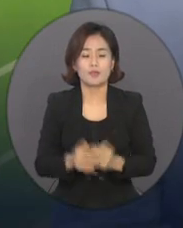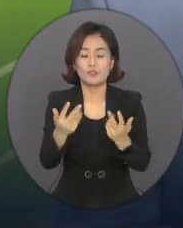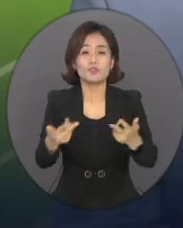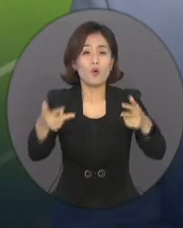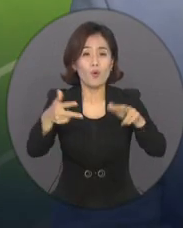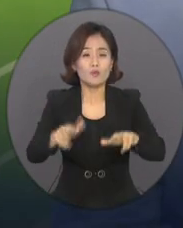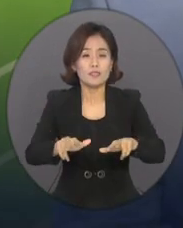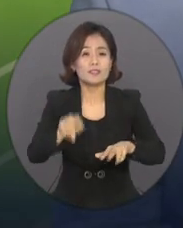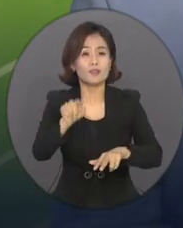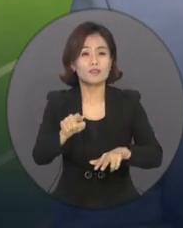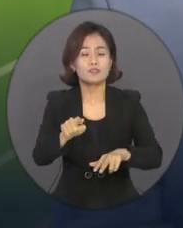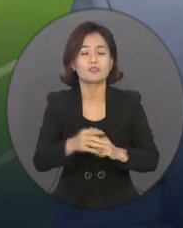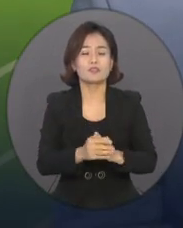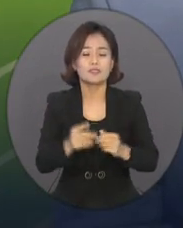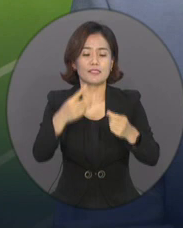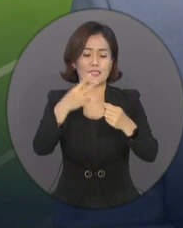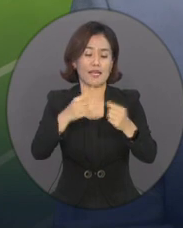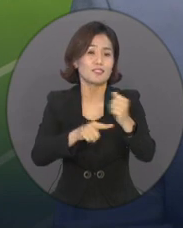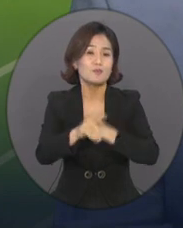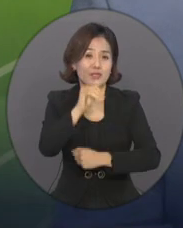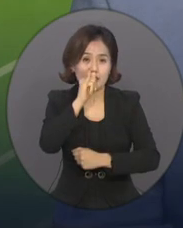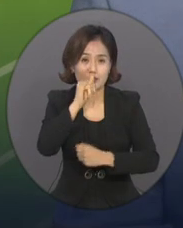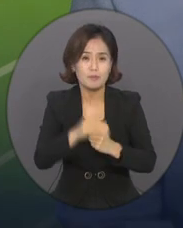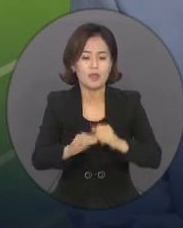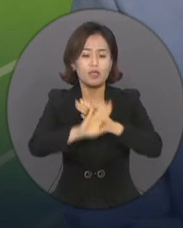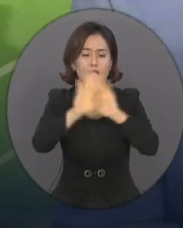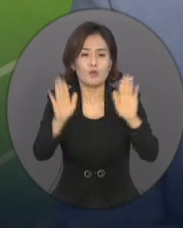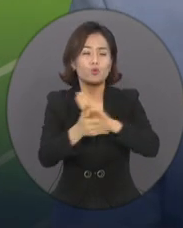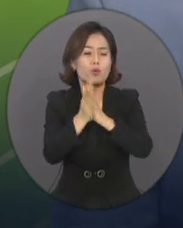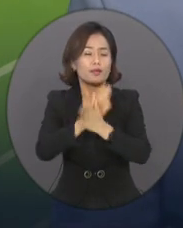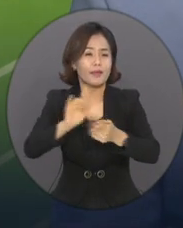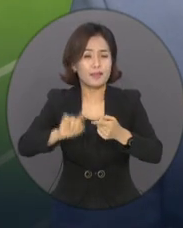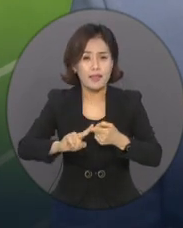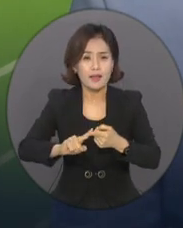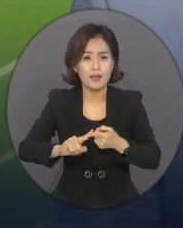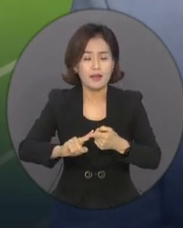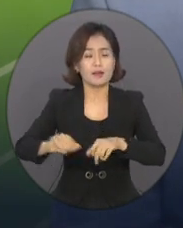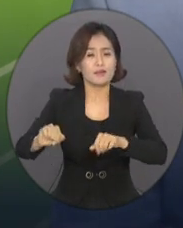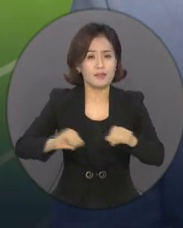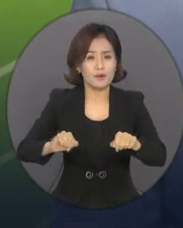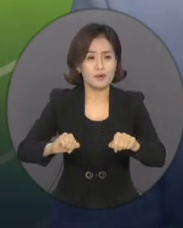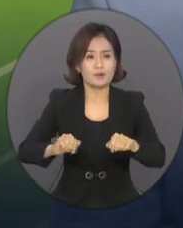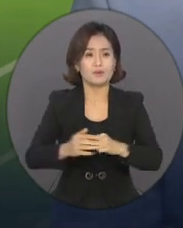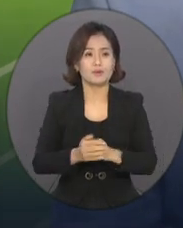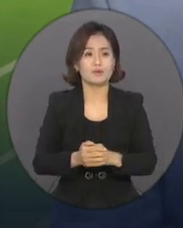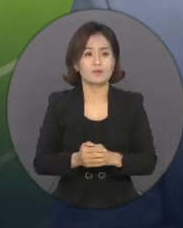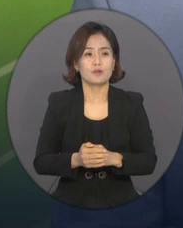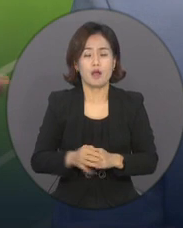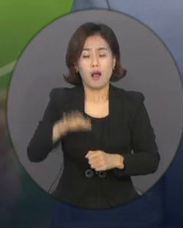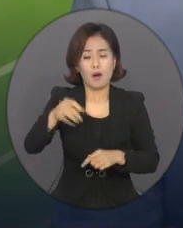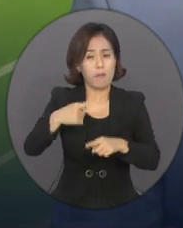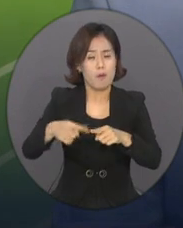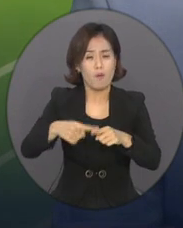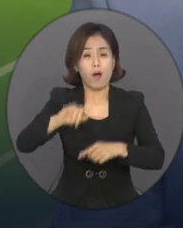큰 의미가 있거든요. 아까 말씀드린 대로 기후변화에 대한 대응은 가격으로 어떻게 평가할 수 없을 정도로